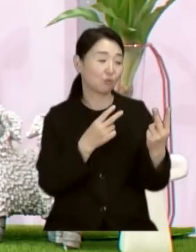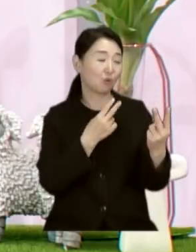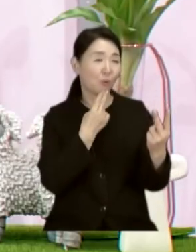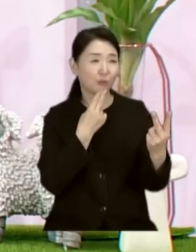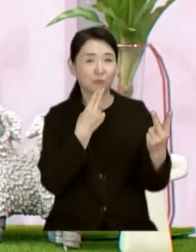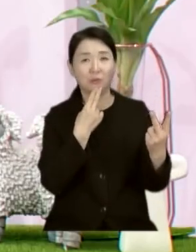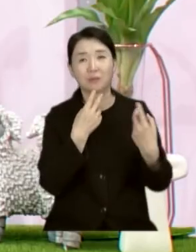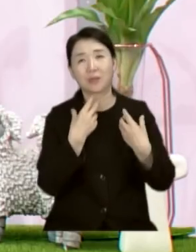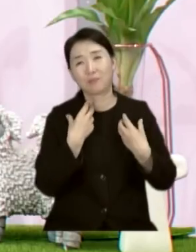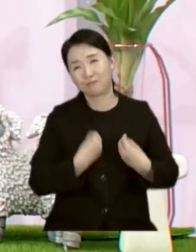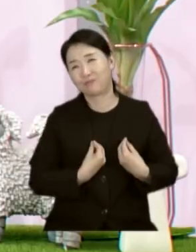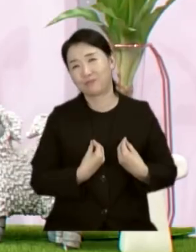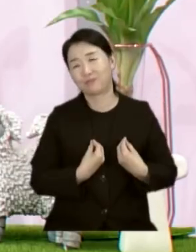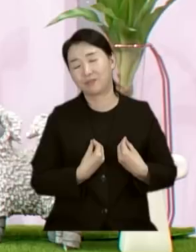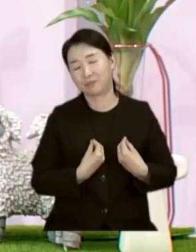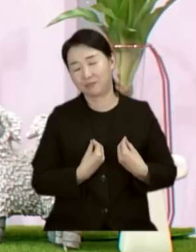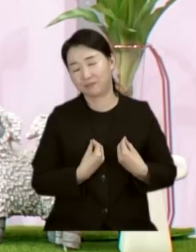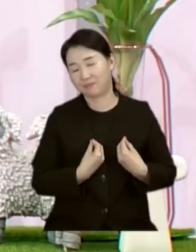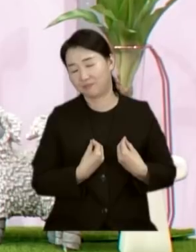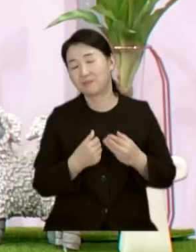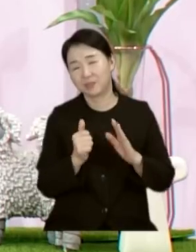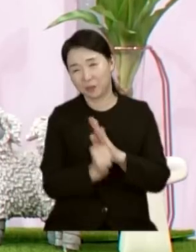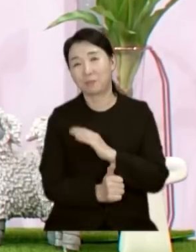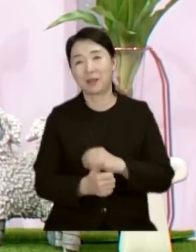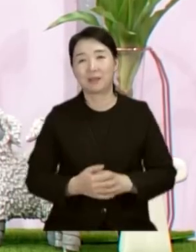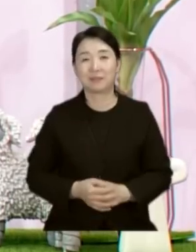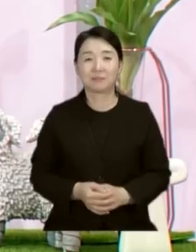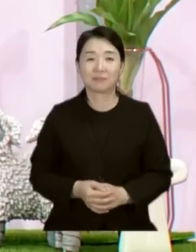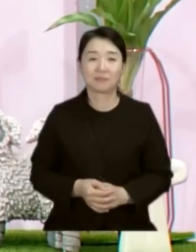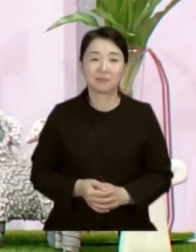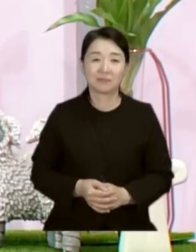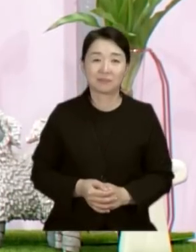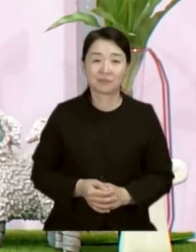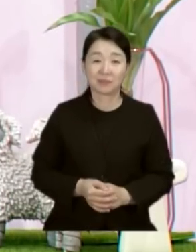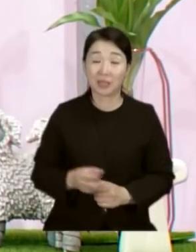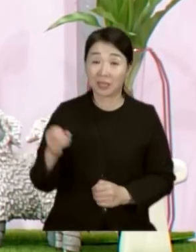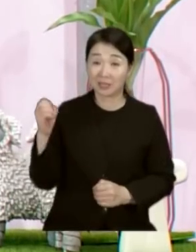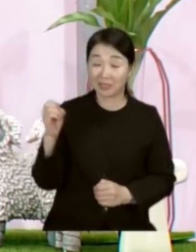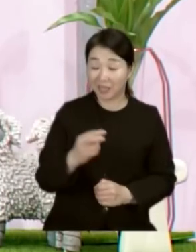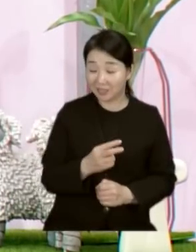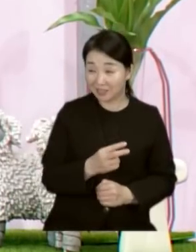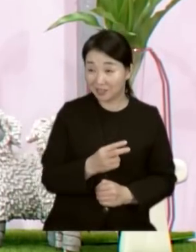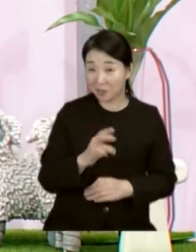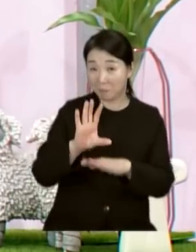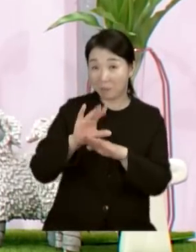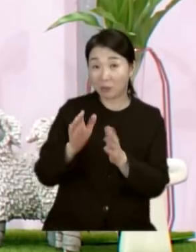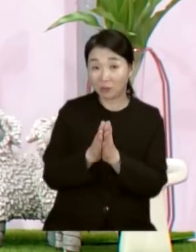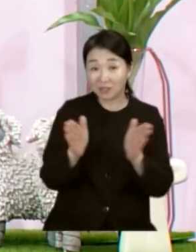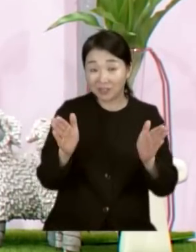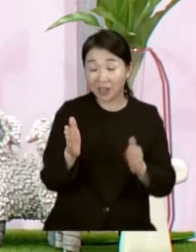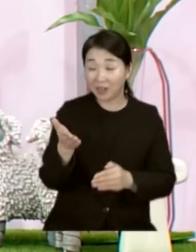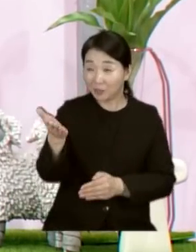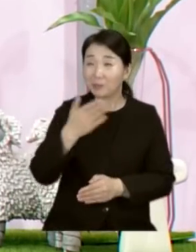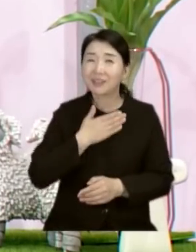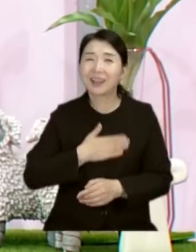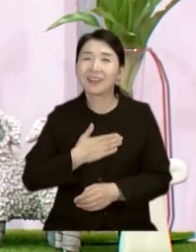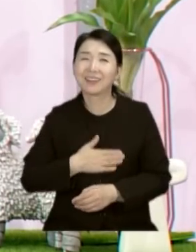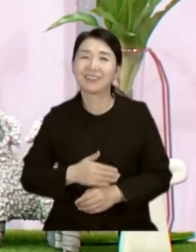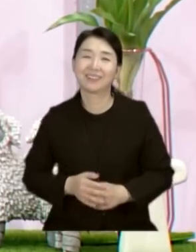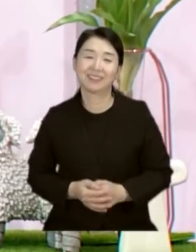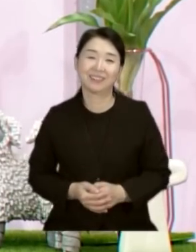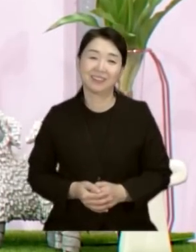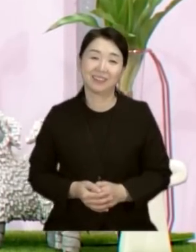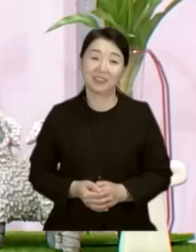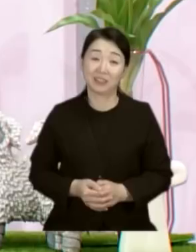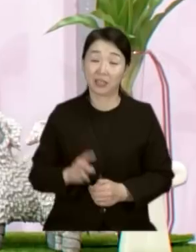무너졌어요. 그렇죠? 하나님 안 계셨으면 무너졌다고. 그리고 제가 다시 나와서 사실 선배님 너무 잘